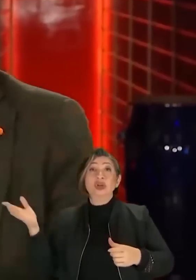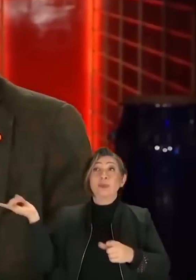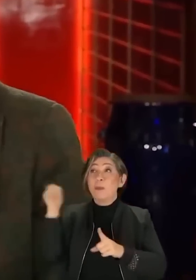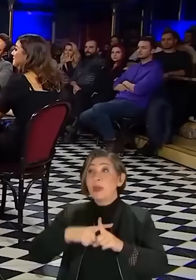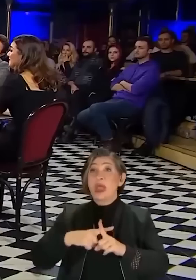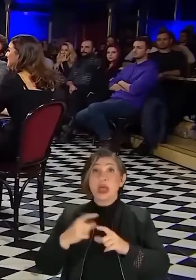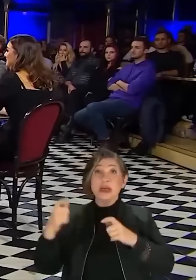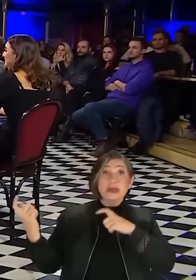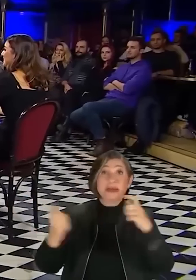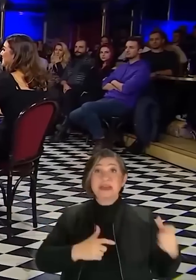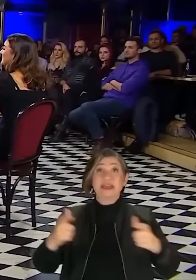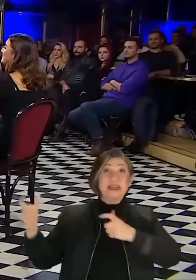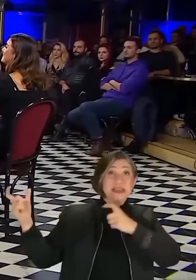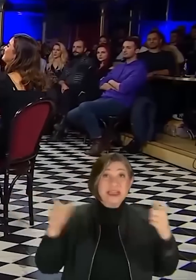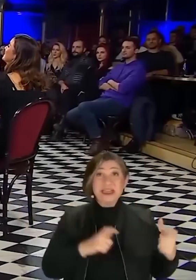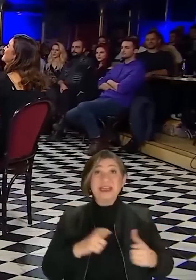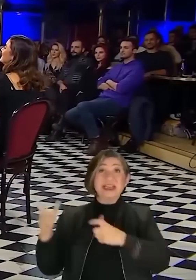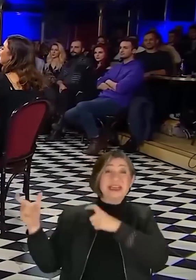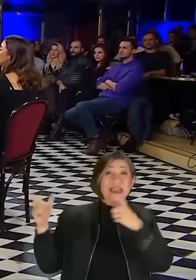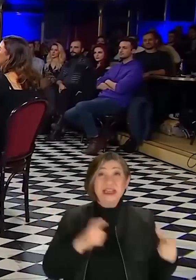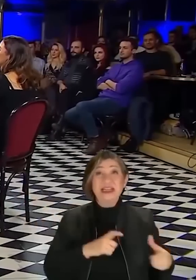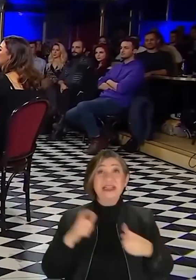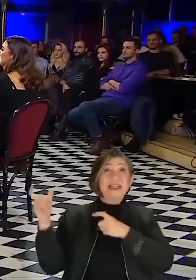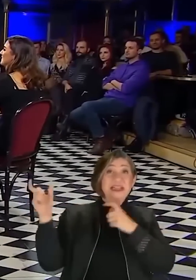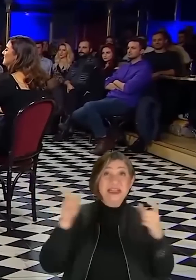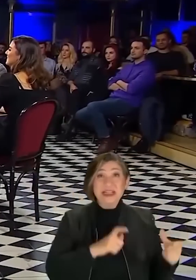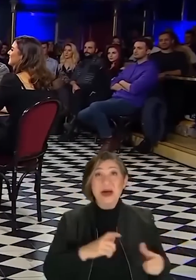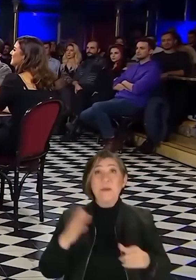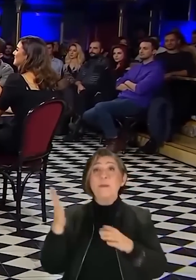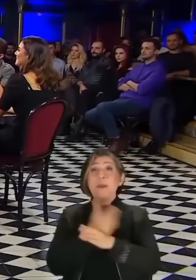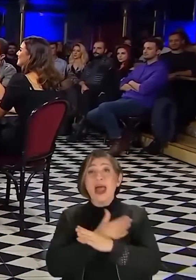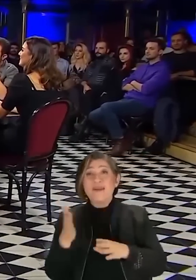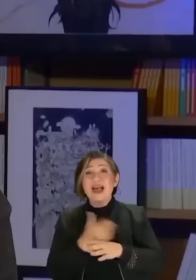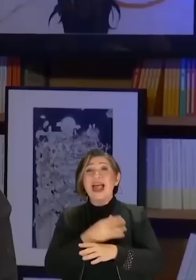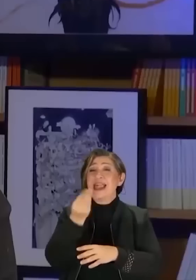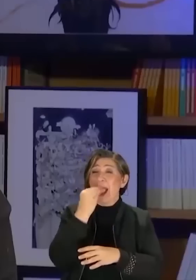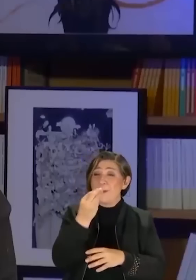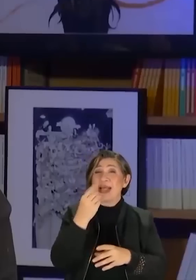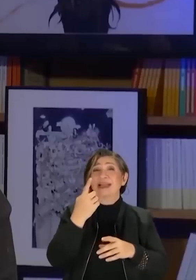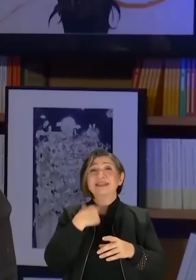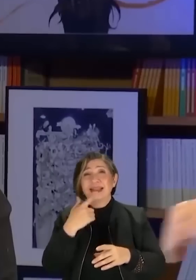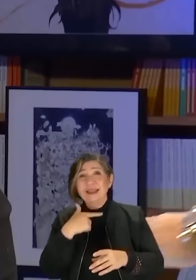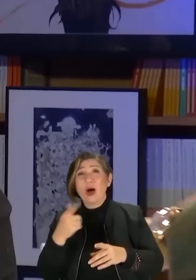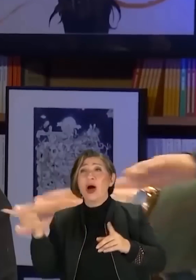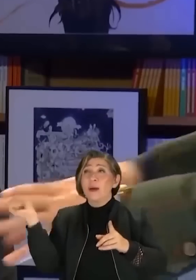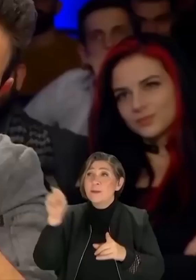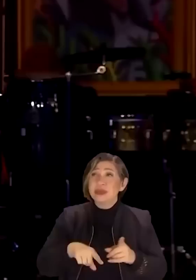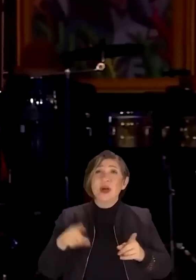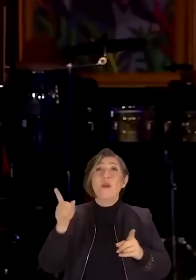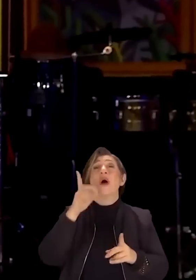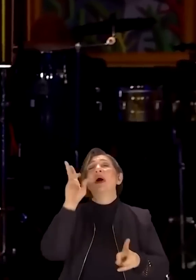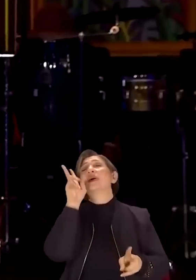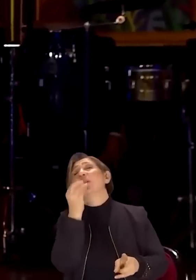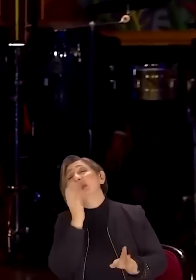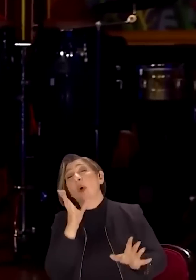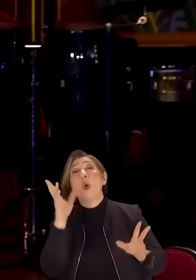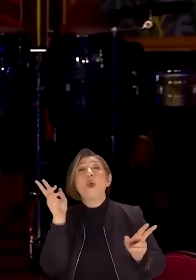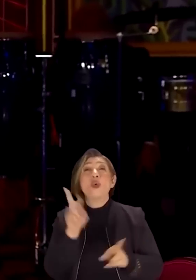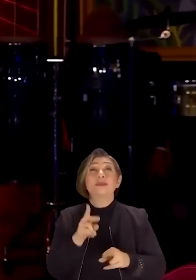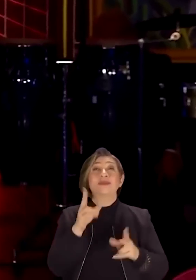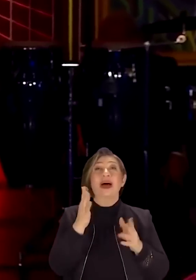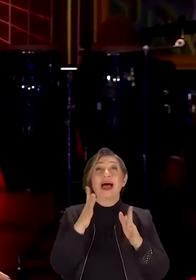da ısmarlayası geldi. Daha da ısmarlayası. Götürün meyveler götürün, tatlılar götürün. Bunu yemezsen öldürürüm falan